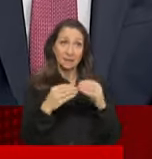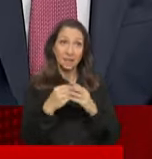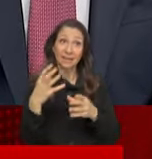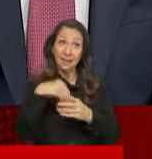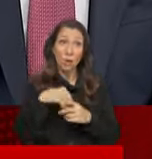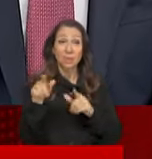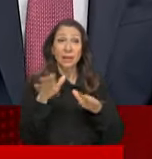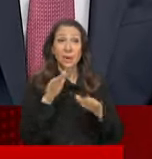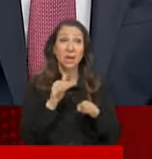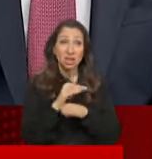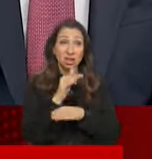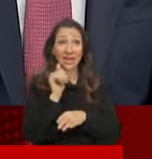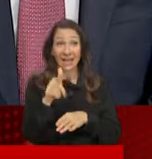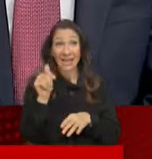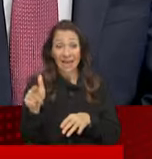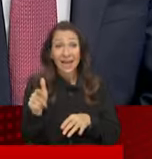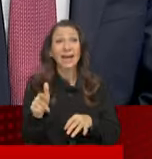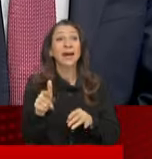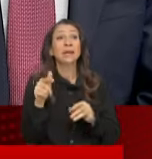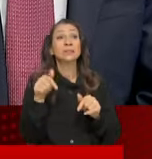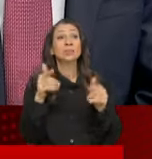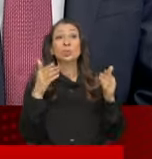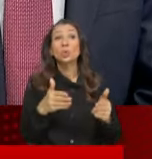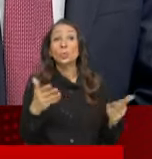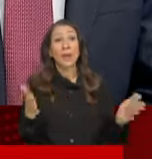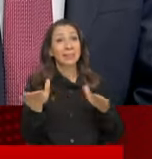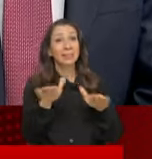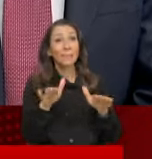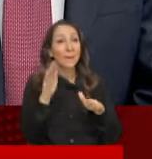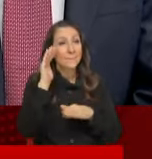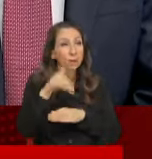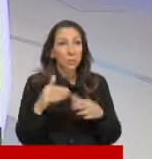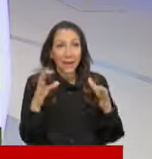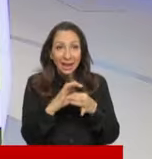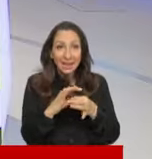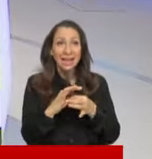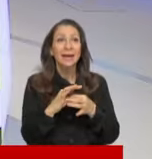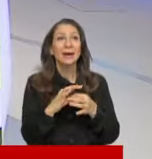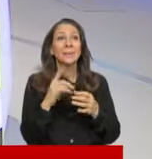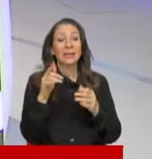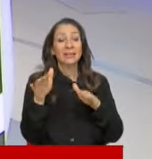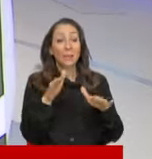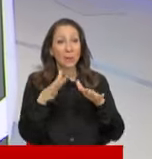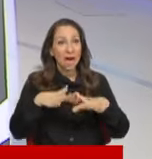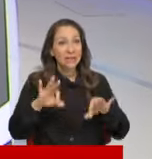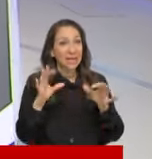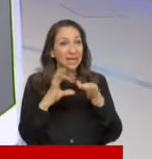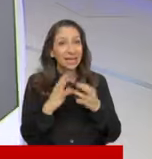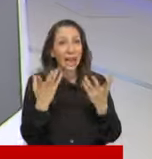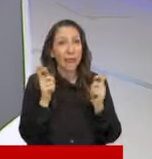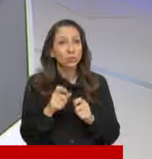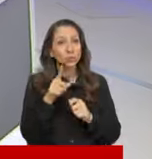dahil o depremi yaşayan illere şimdi durum nedir işte depremzedelerle ilgili ya da eee bir depreme hazırlıkla ilgili